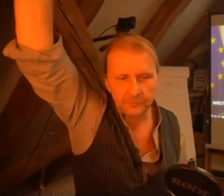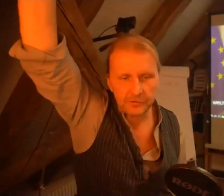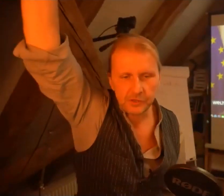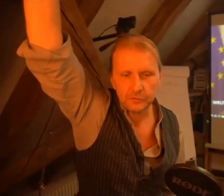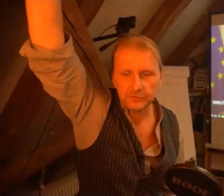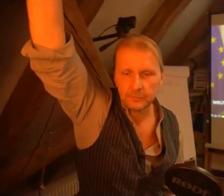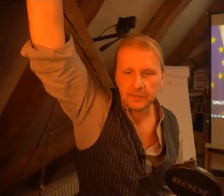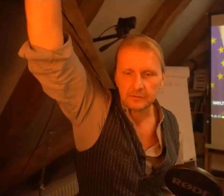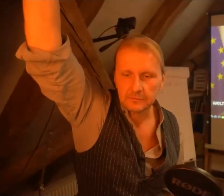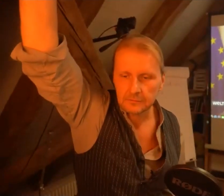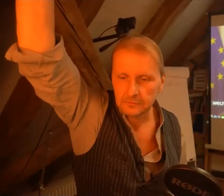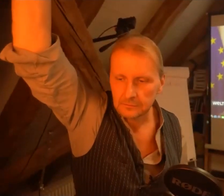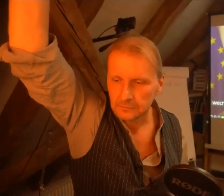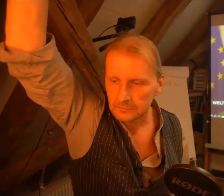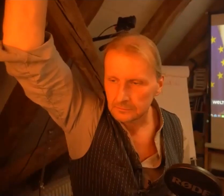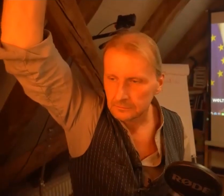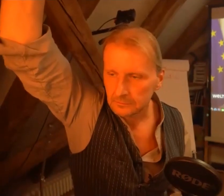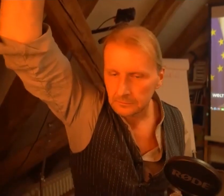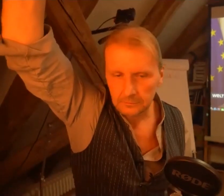Atmen von frischer Luft abhält?